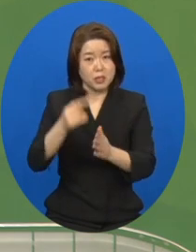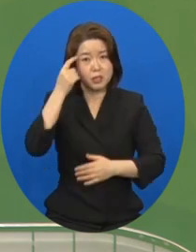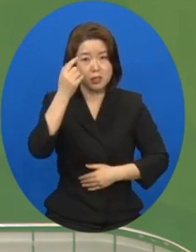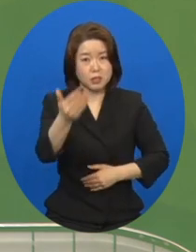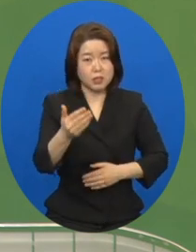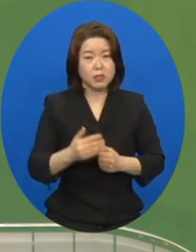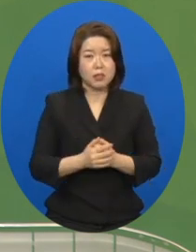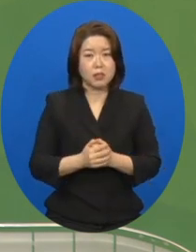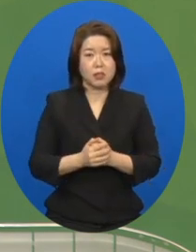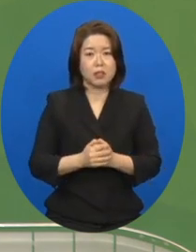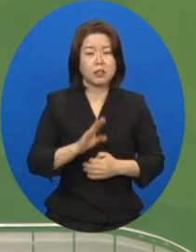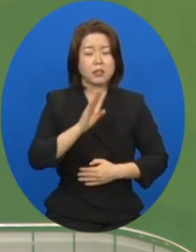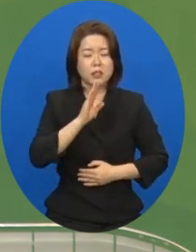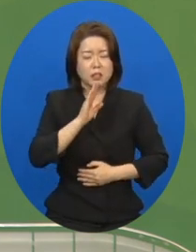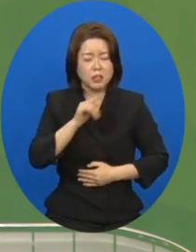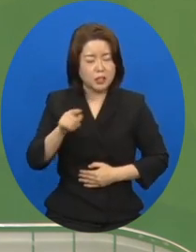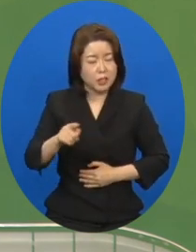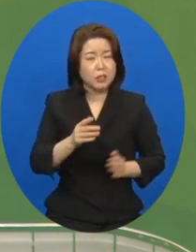정말 그게 준비되었나요?